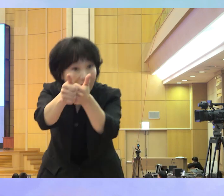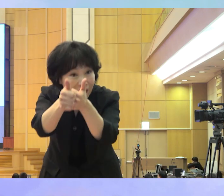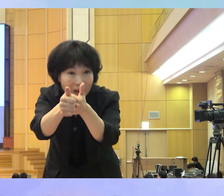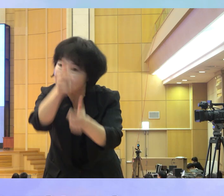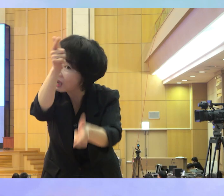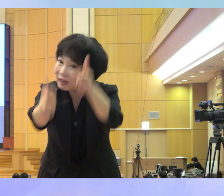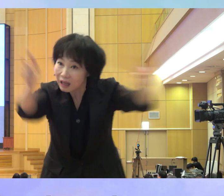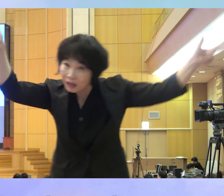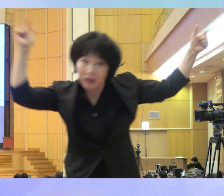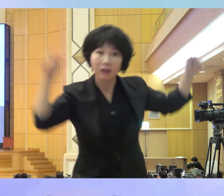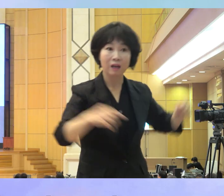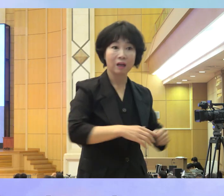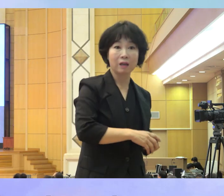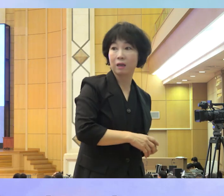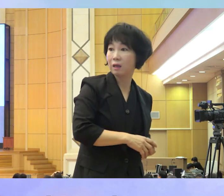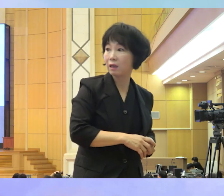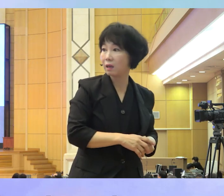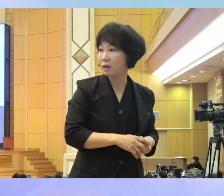주님이 뭐라고 해요?